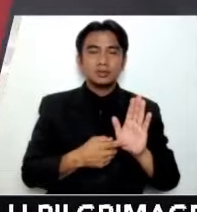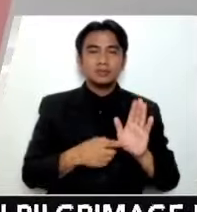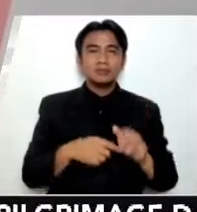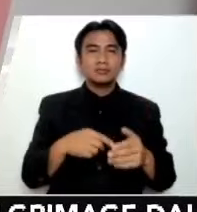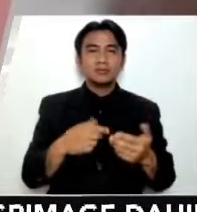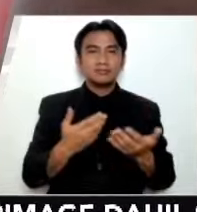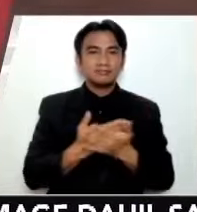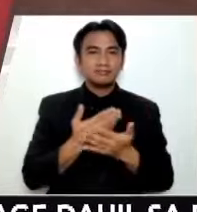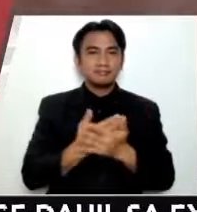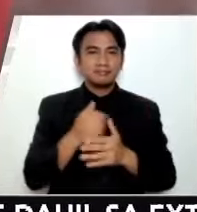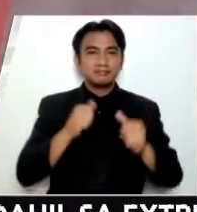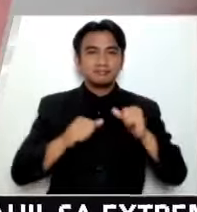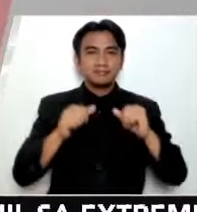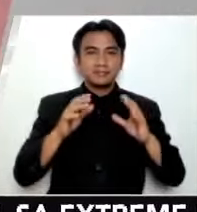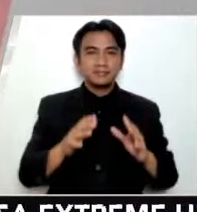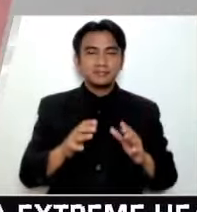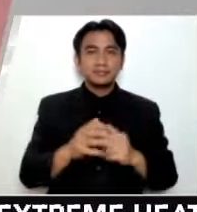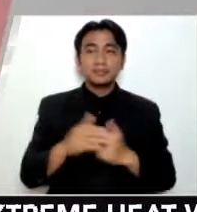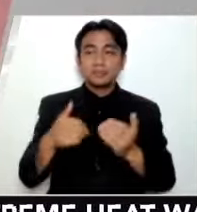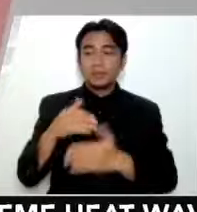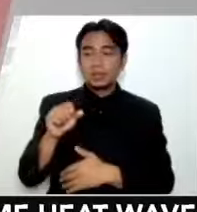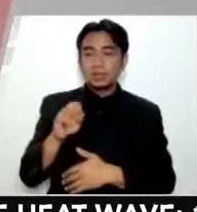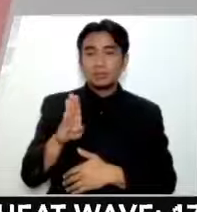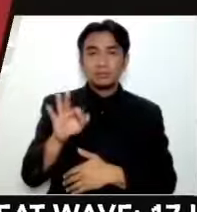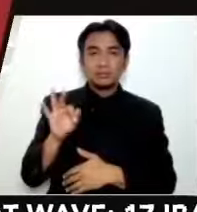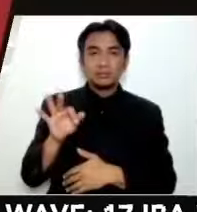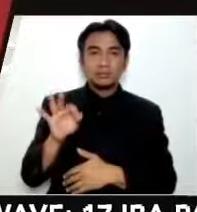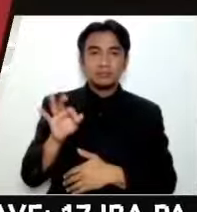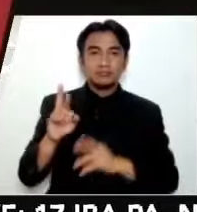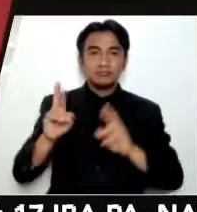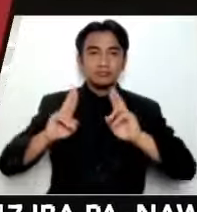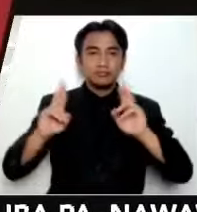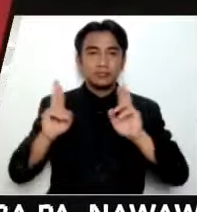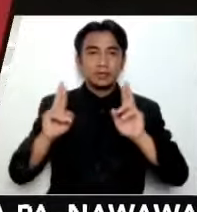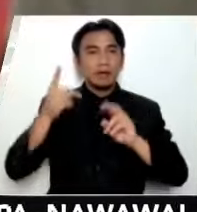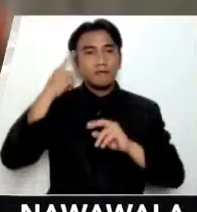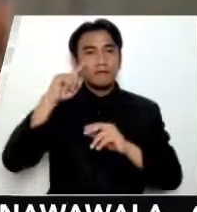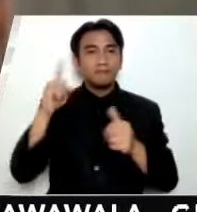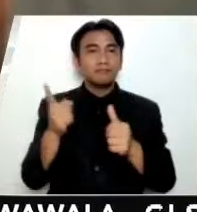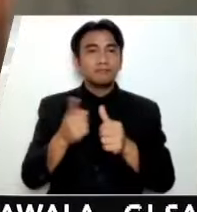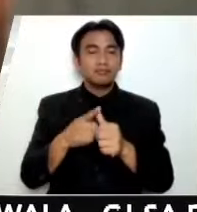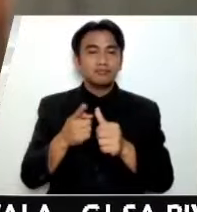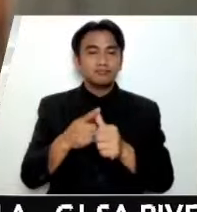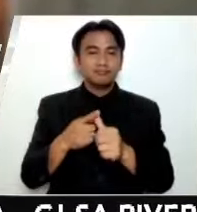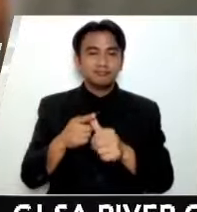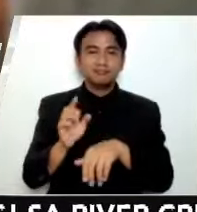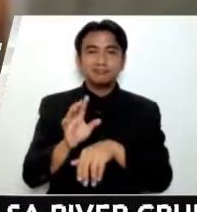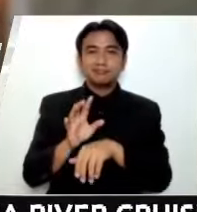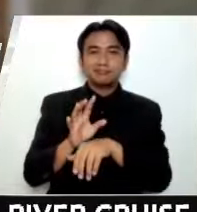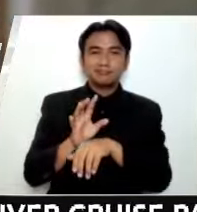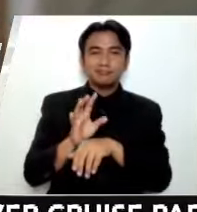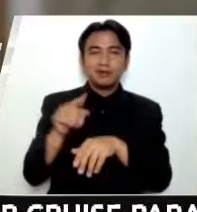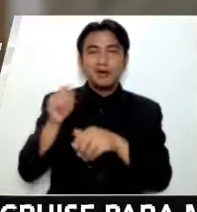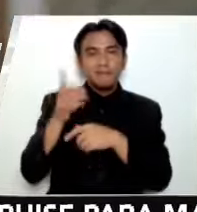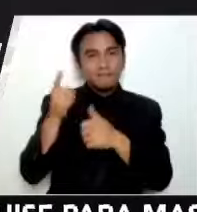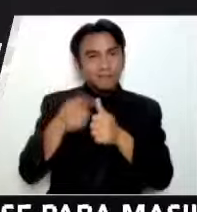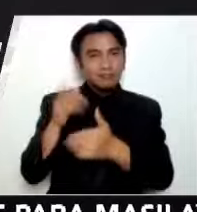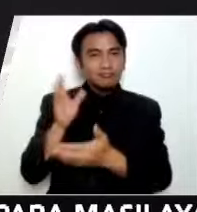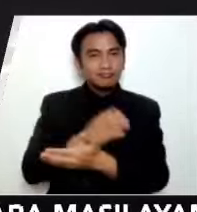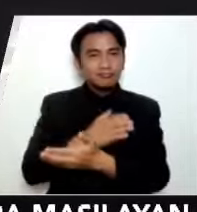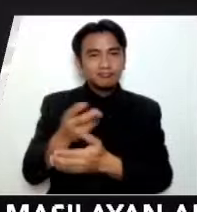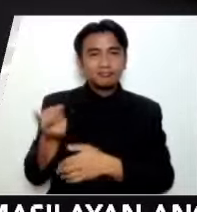Jose at Stel ng SB19 hands-on sa kanilang first concert together. Gusto namin mabigay talaga yung best performance namin.